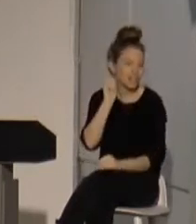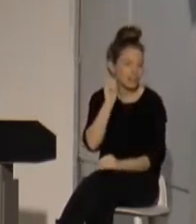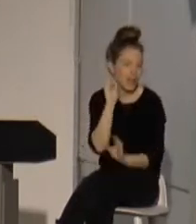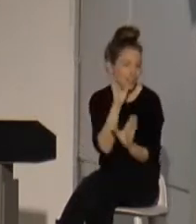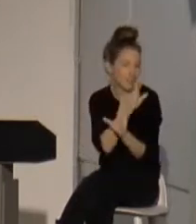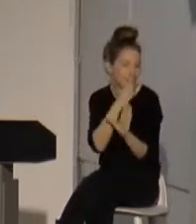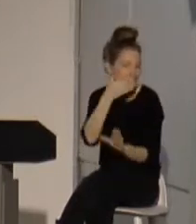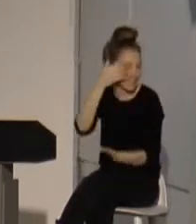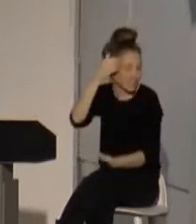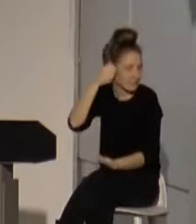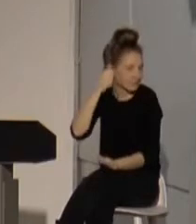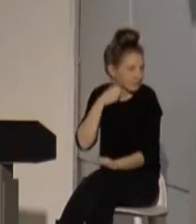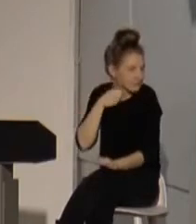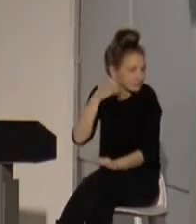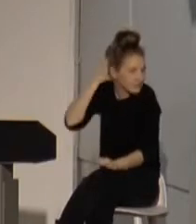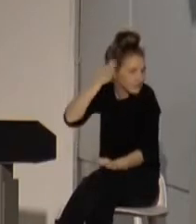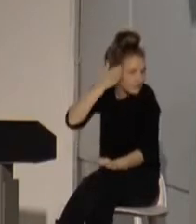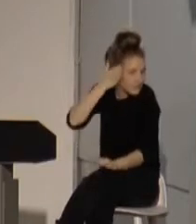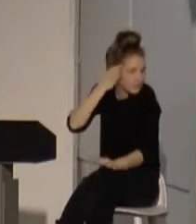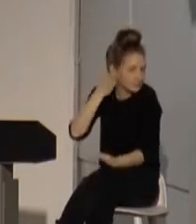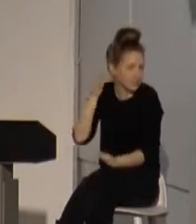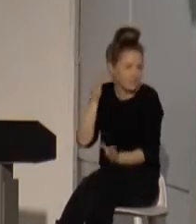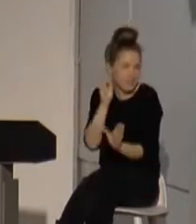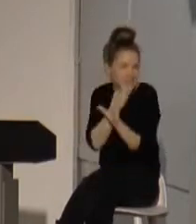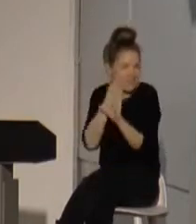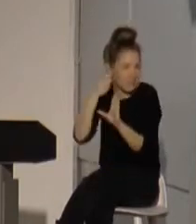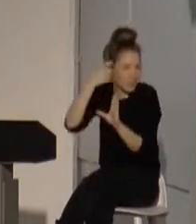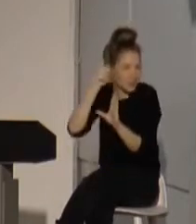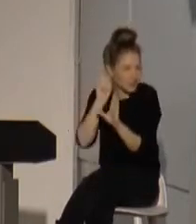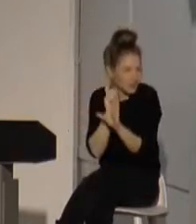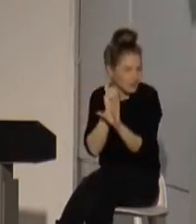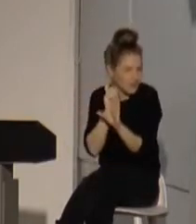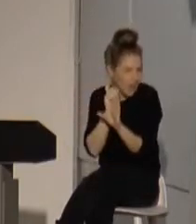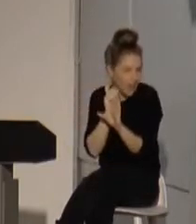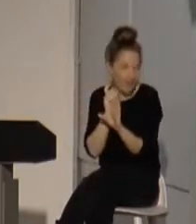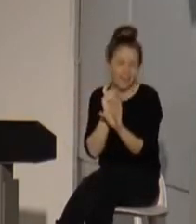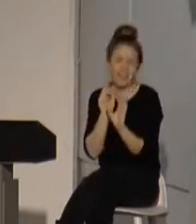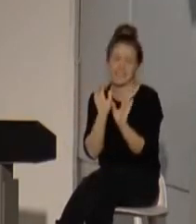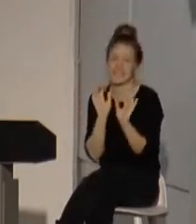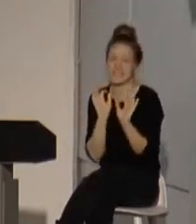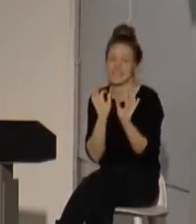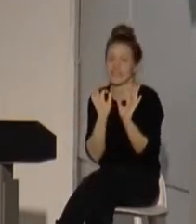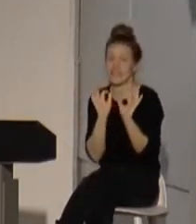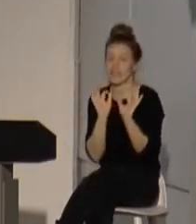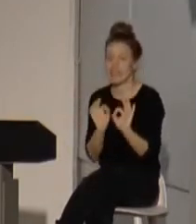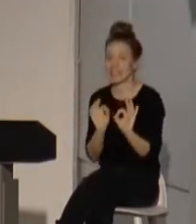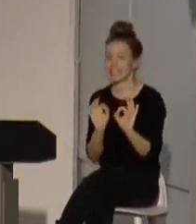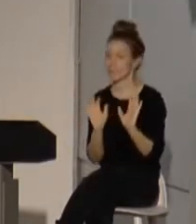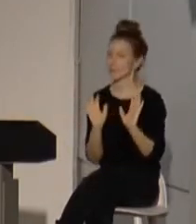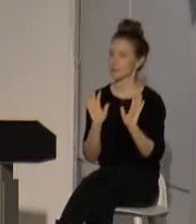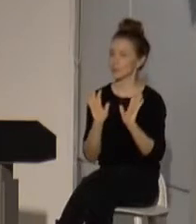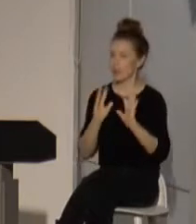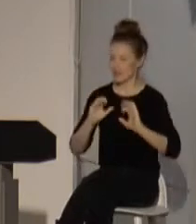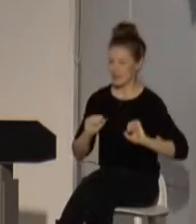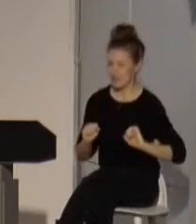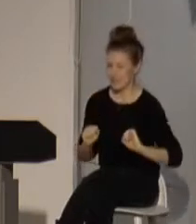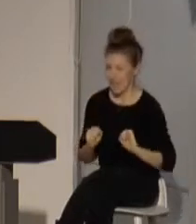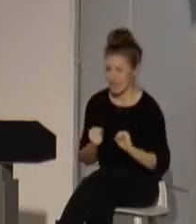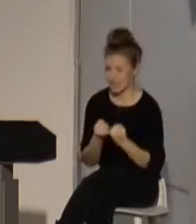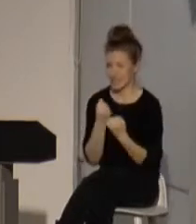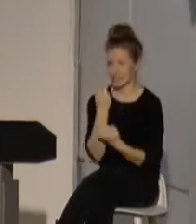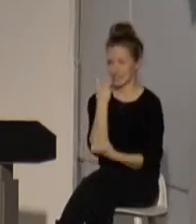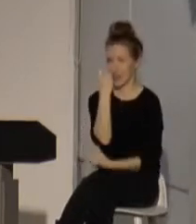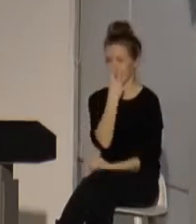שמסתירים את המכשיר שמיעה ובעצם נורא מתאמצים